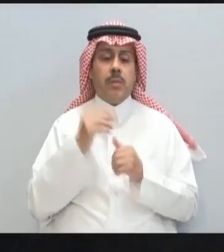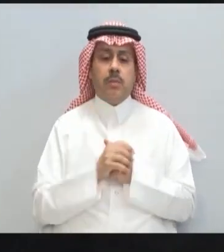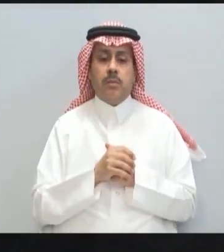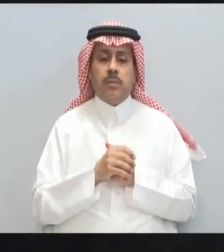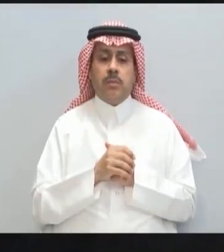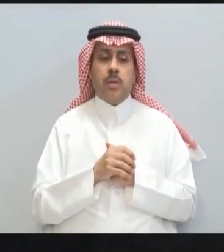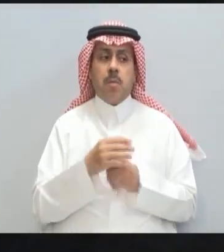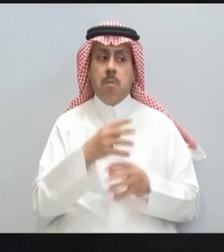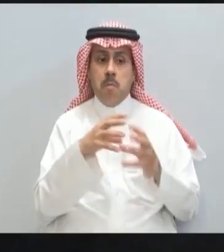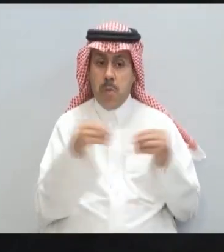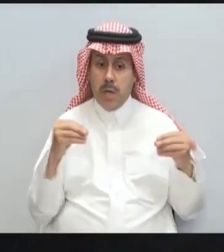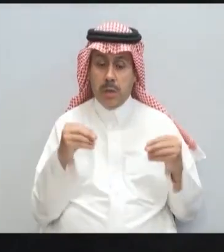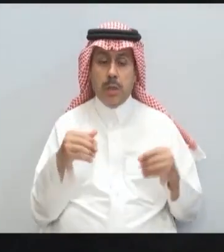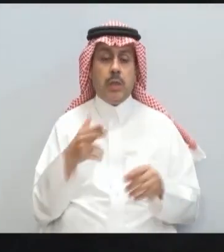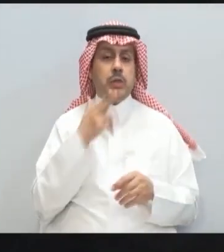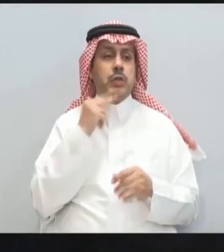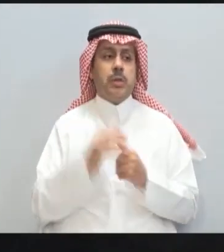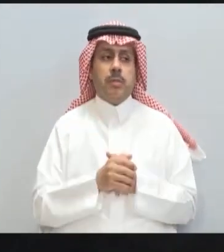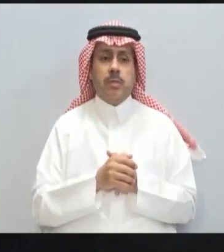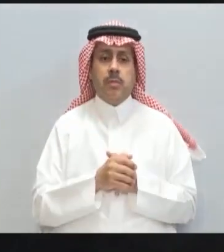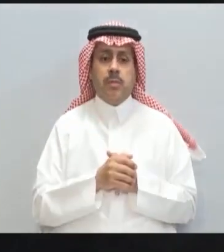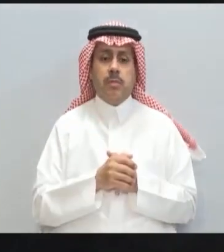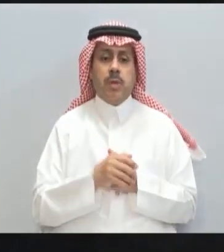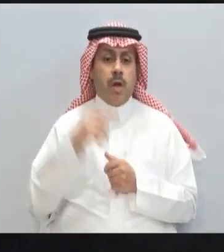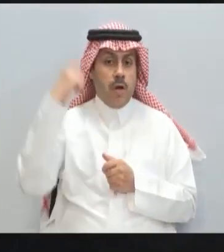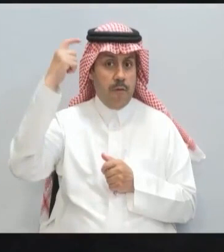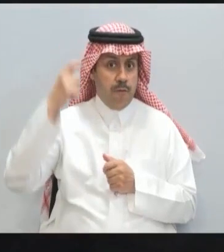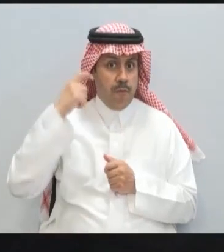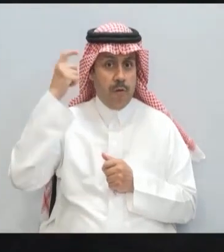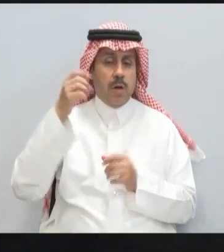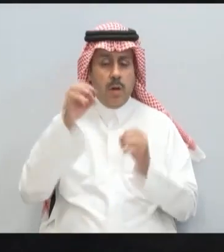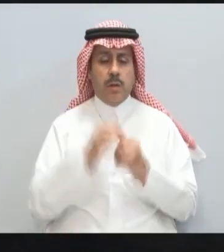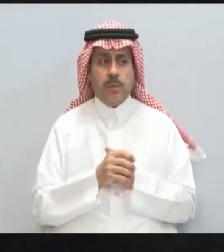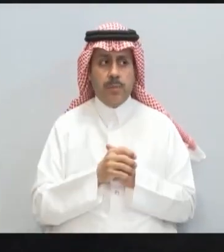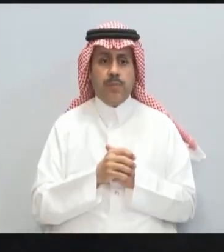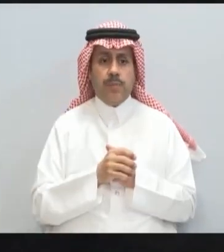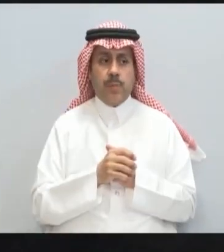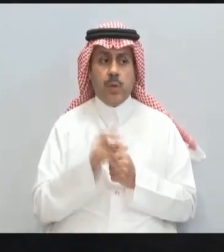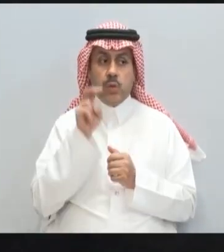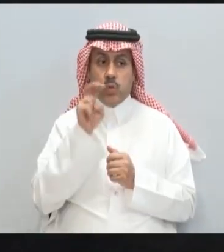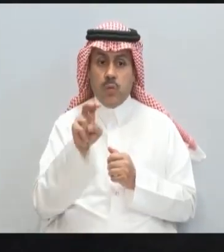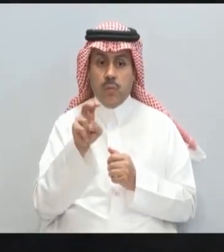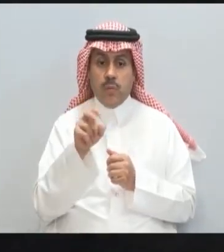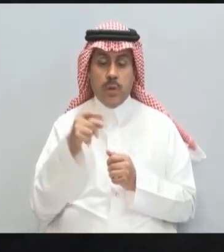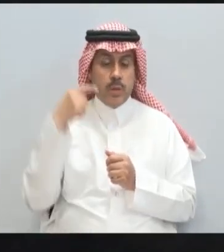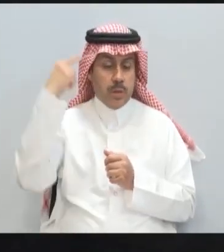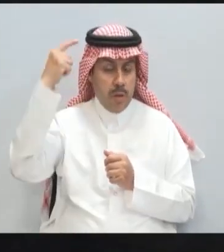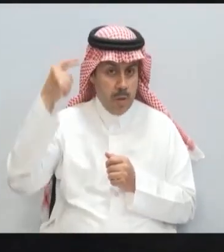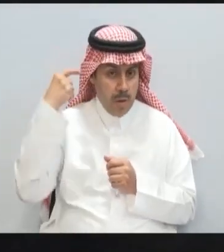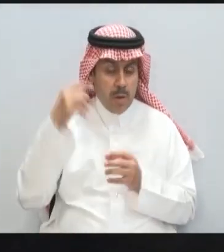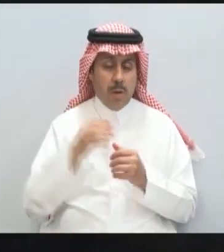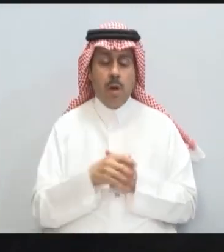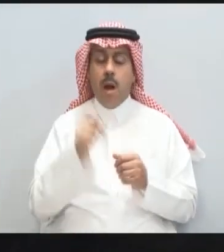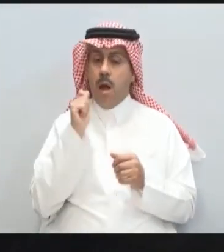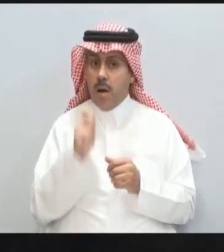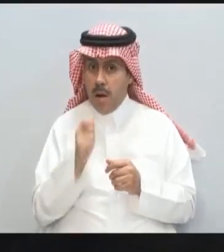ومعانيها جليله ينبغي للطالب والطالبه ان يتامل الايات وان يقف مع معاني يها وان يستذكر تلك